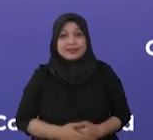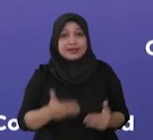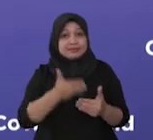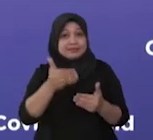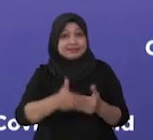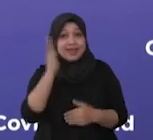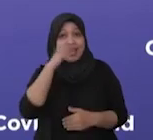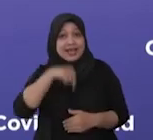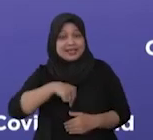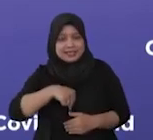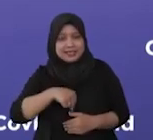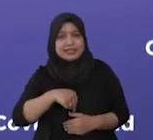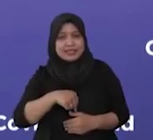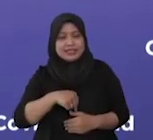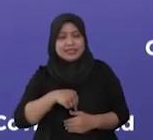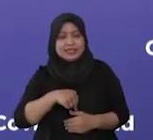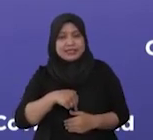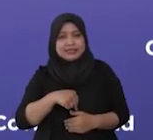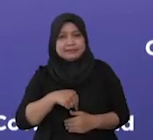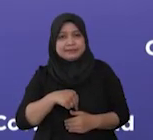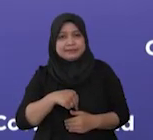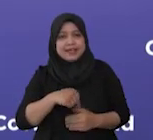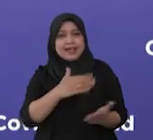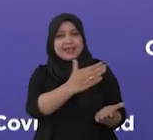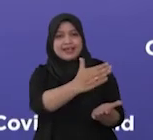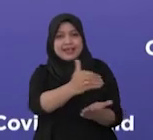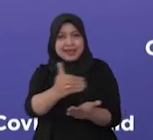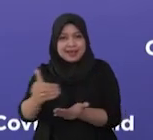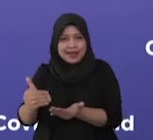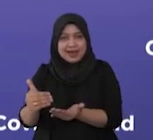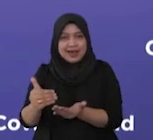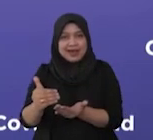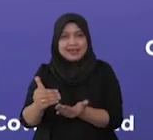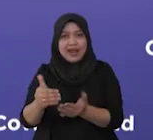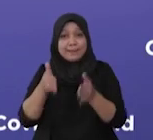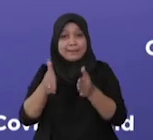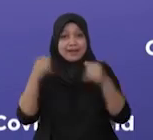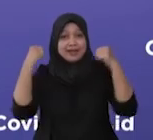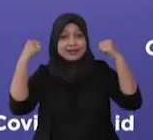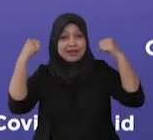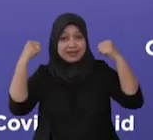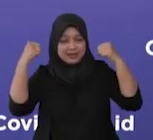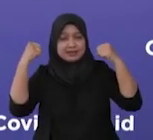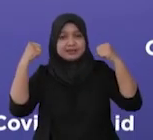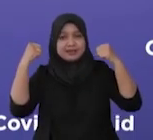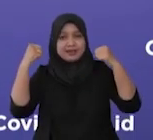kemudian pada hari ini kinerja data yang kita miliki dibidang kesehatan